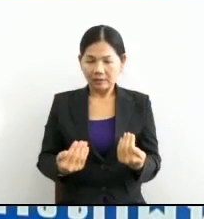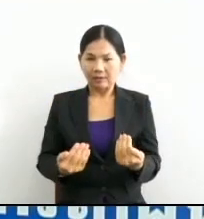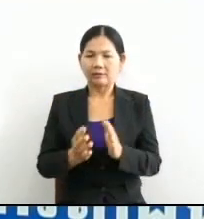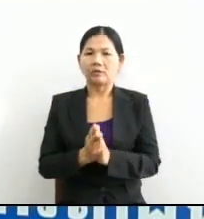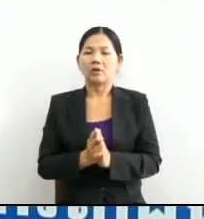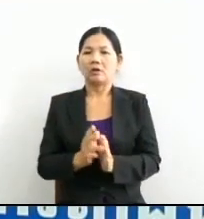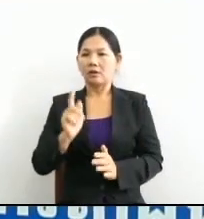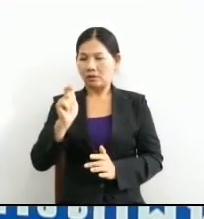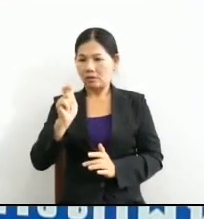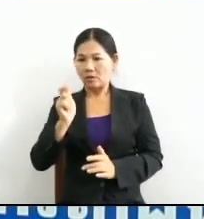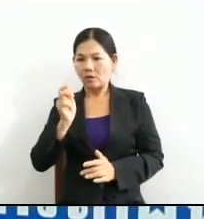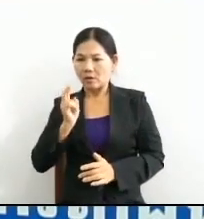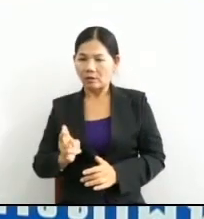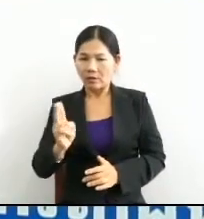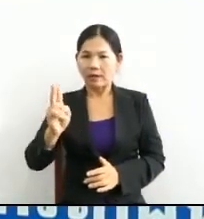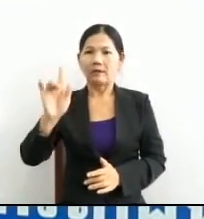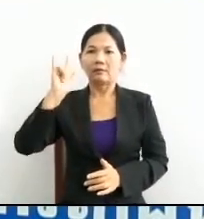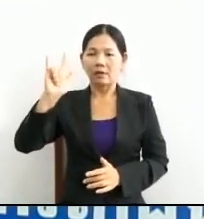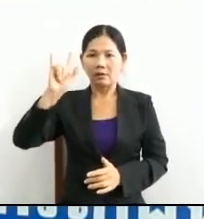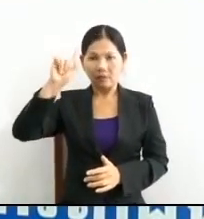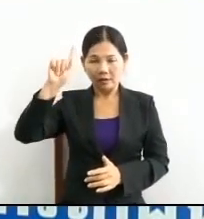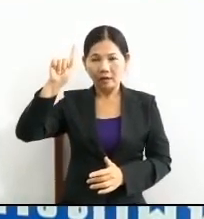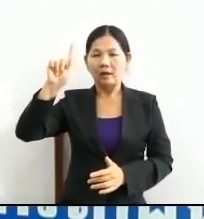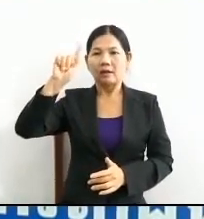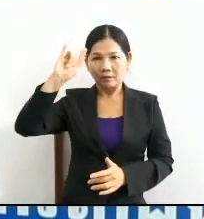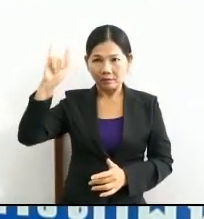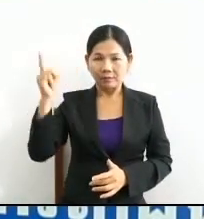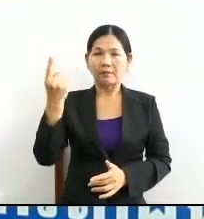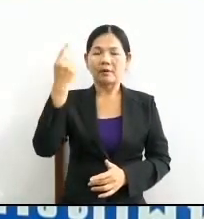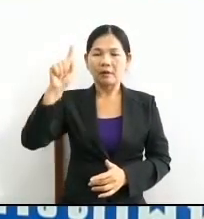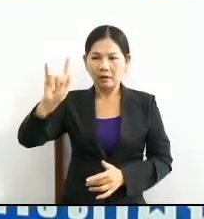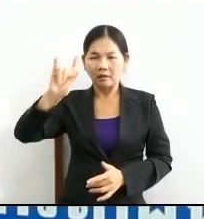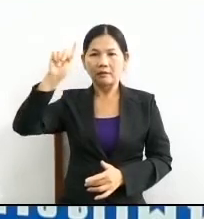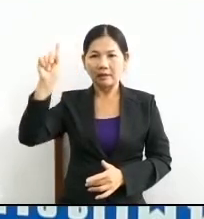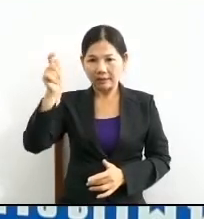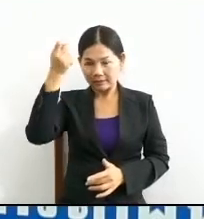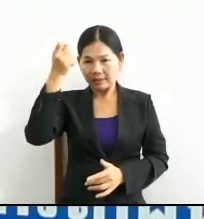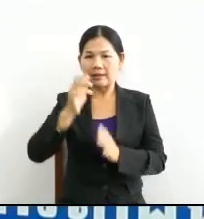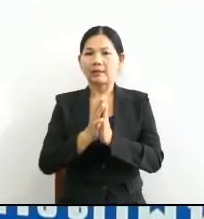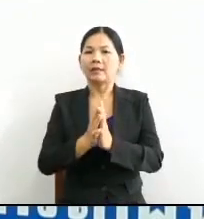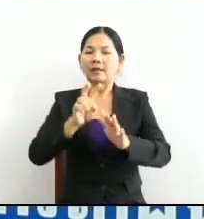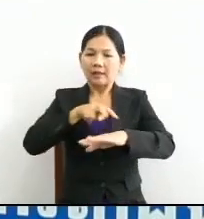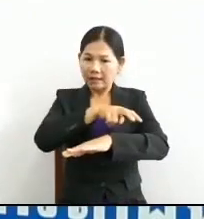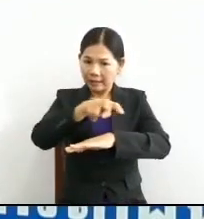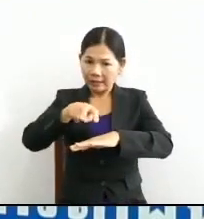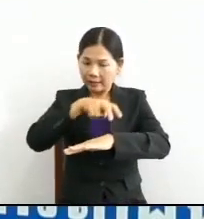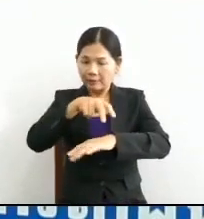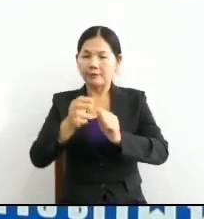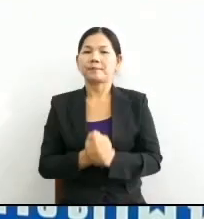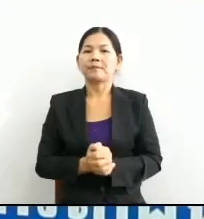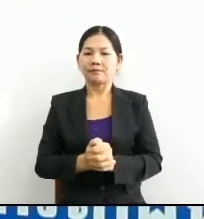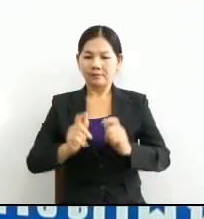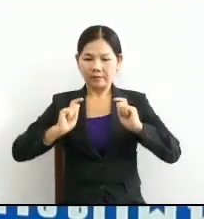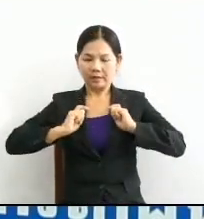rồ ha bò vò rẻ xa á à, nà mày cổ rô